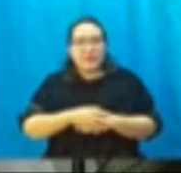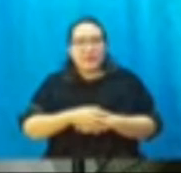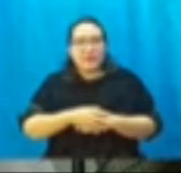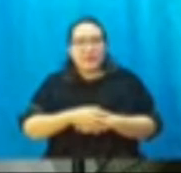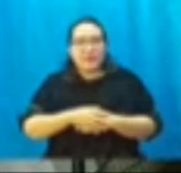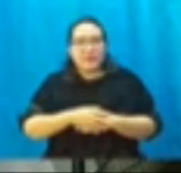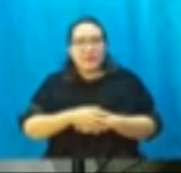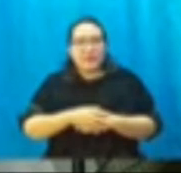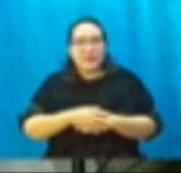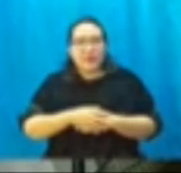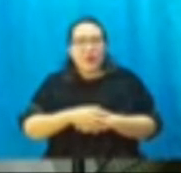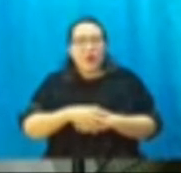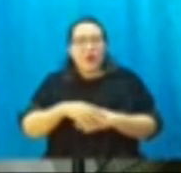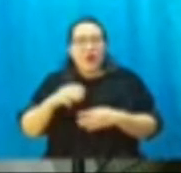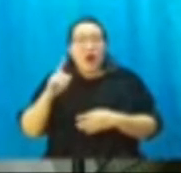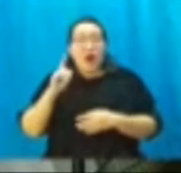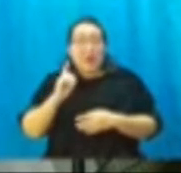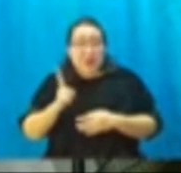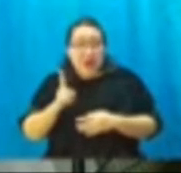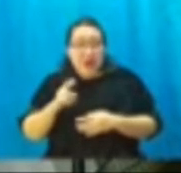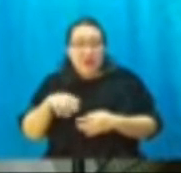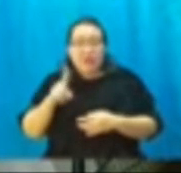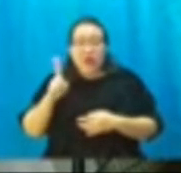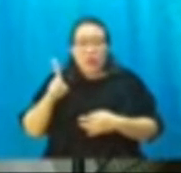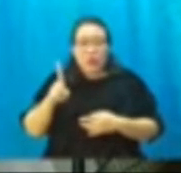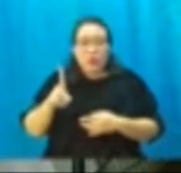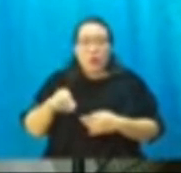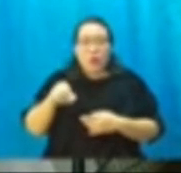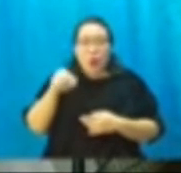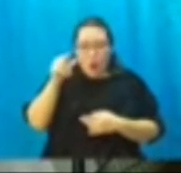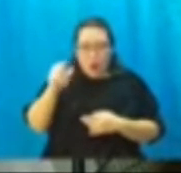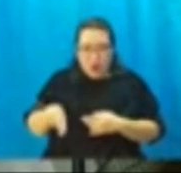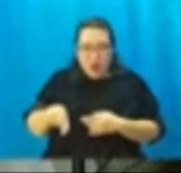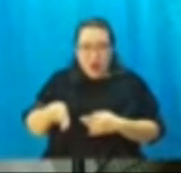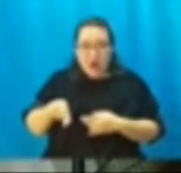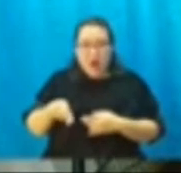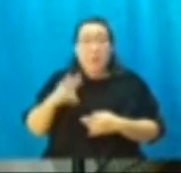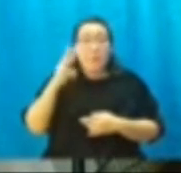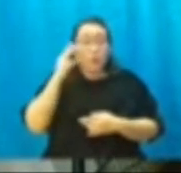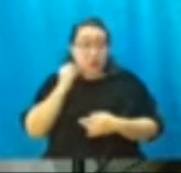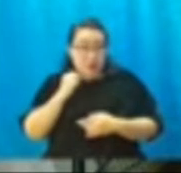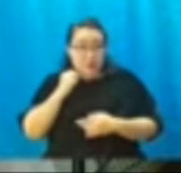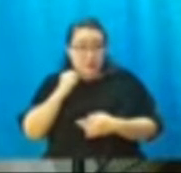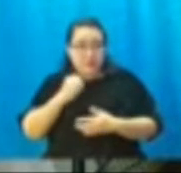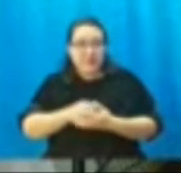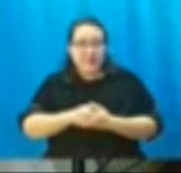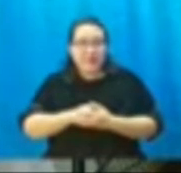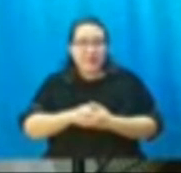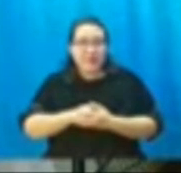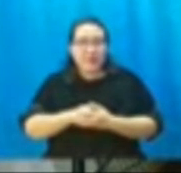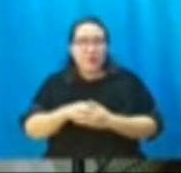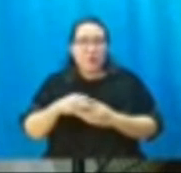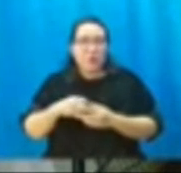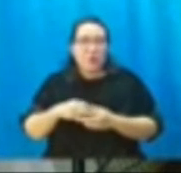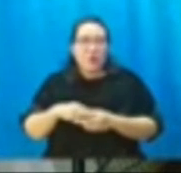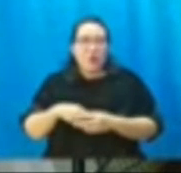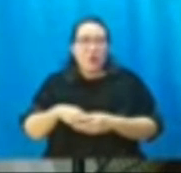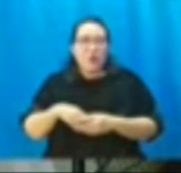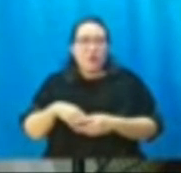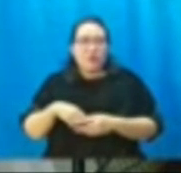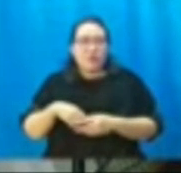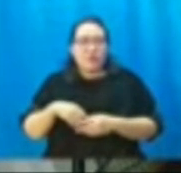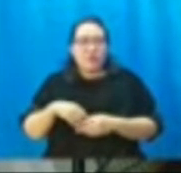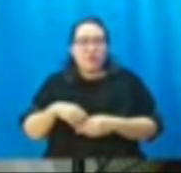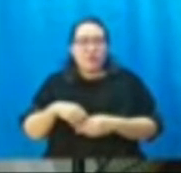Hai tetangga Kami keluarga masih muda ini datang dari kota karena itu